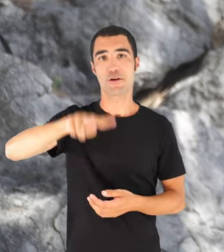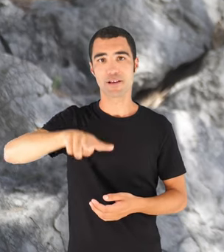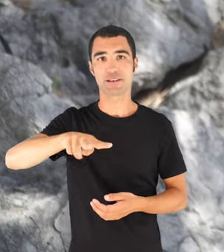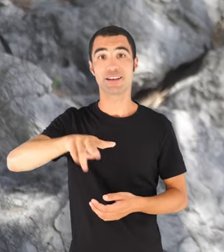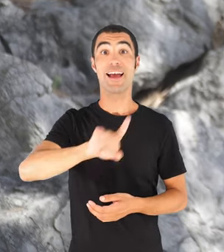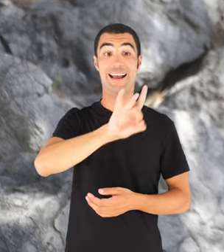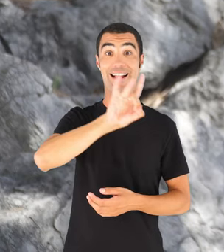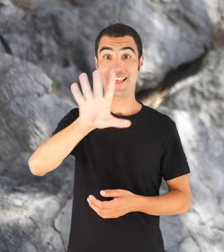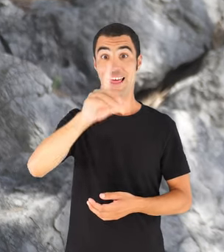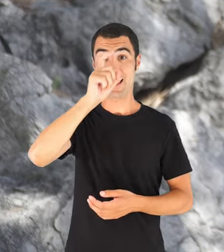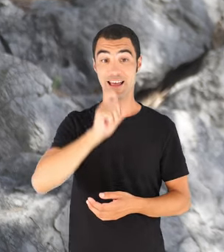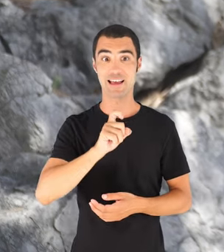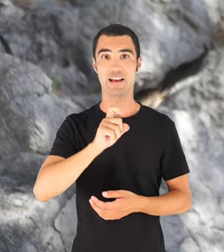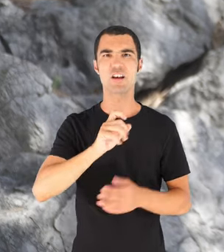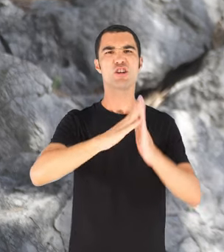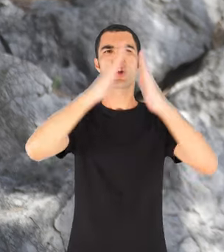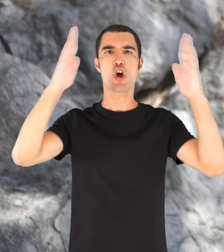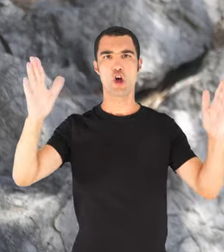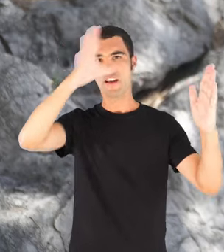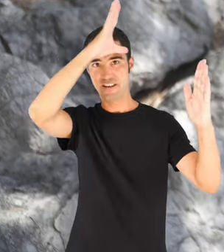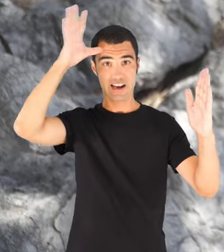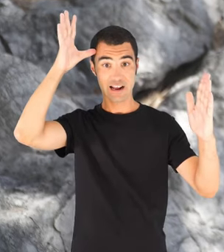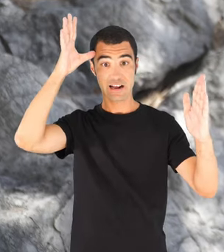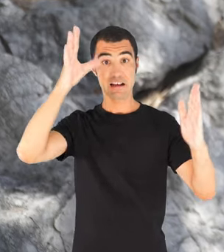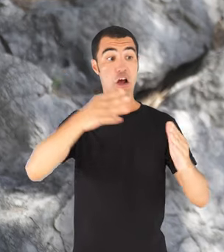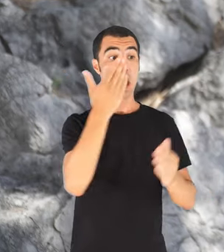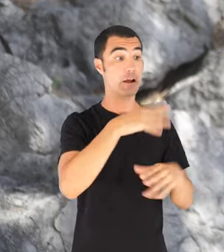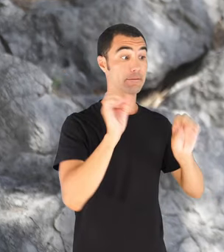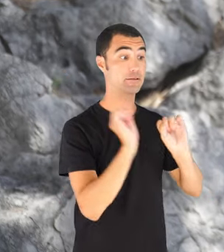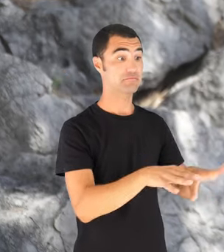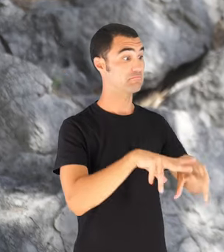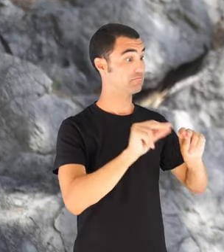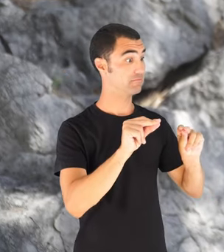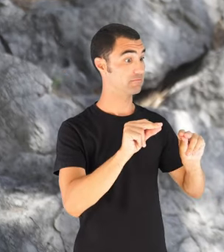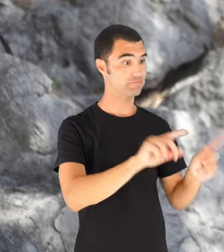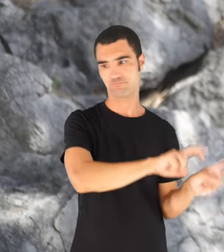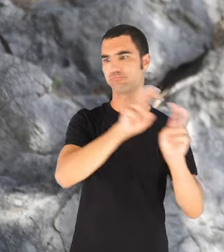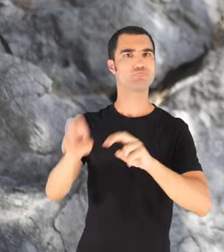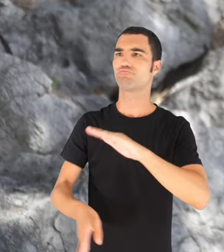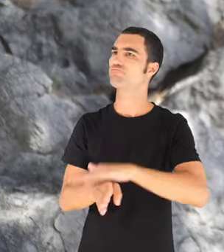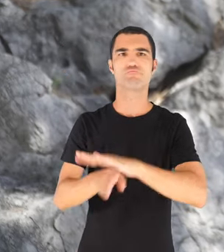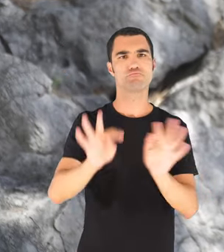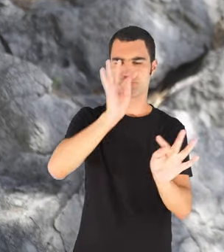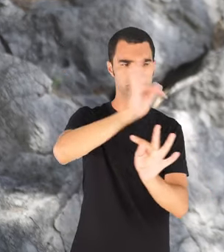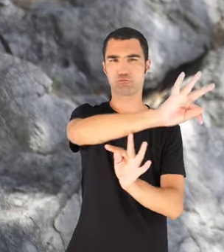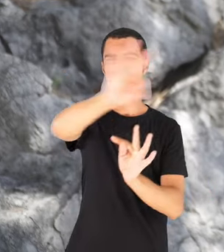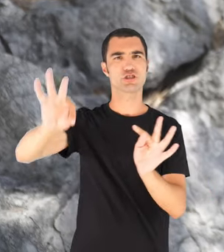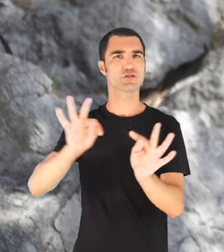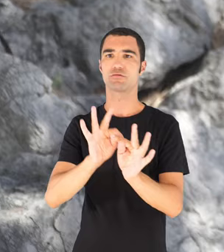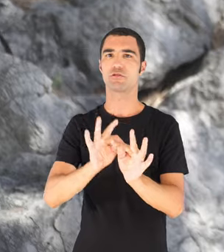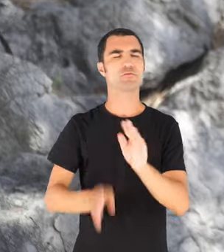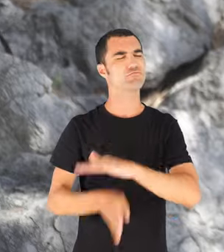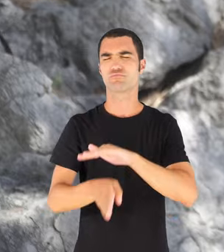en els 15 encara a l'escola i vaig anar tot l'estiu, i un pic que vaig deixar a l'escola i ja hi vaig començar seguit, i fins